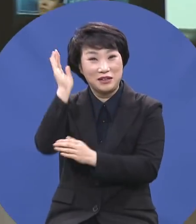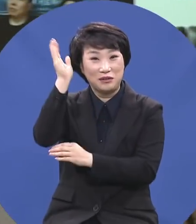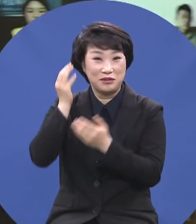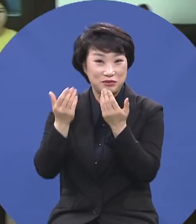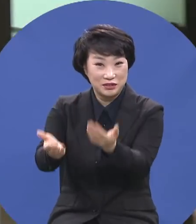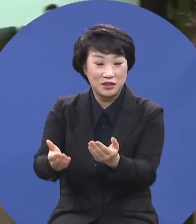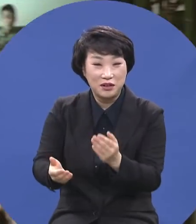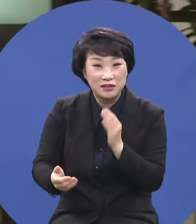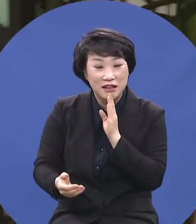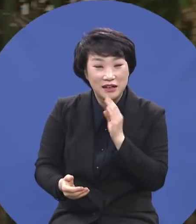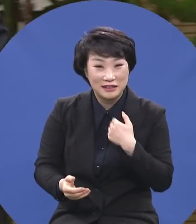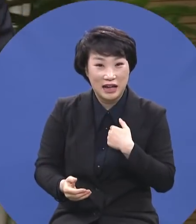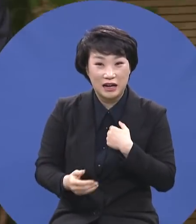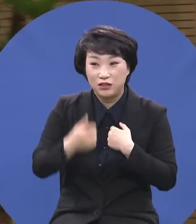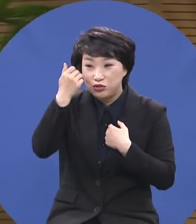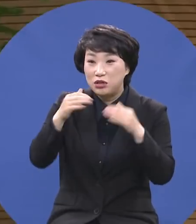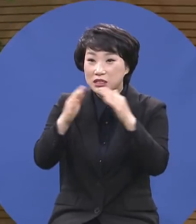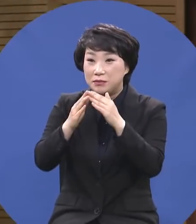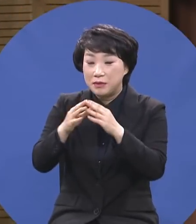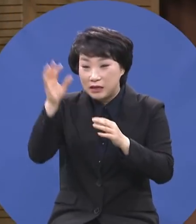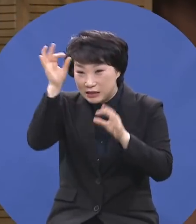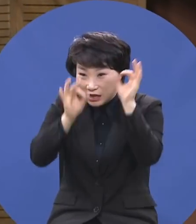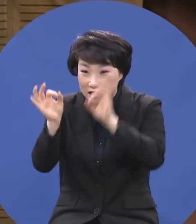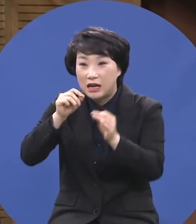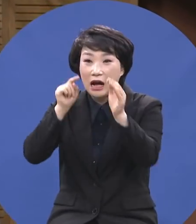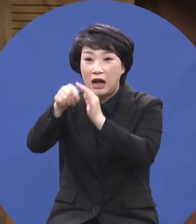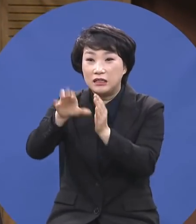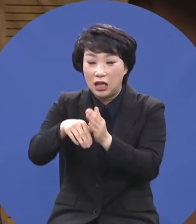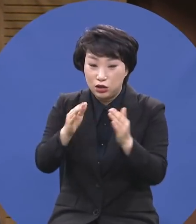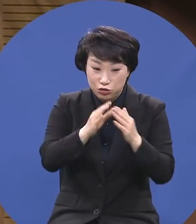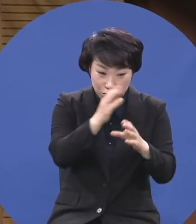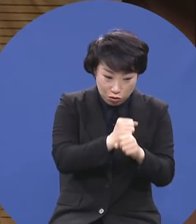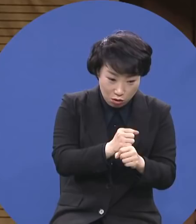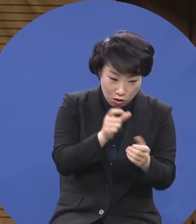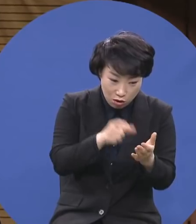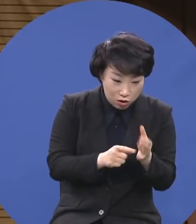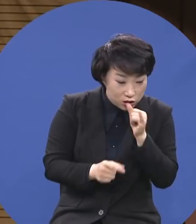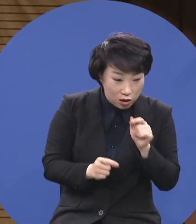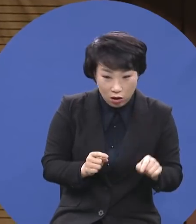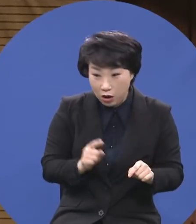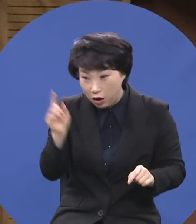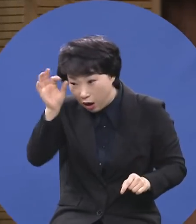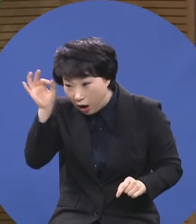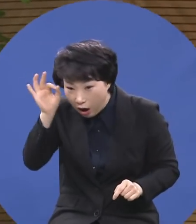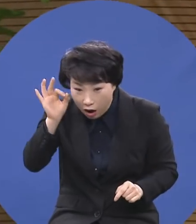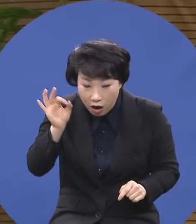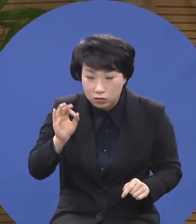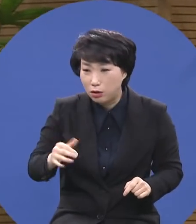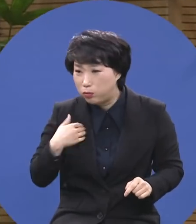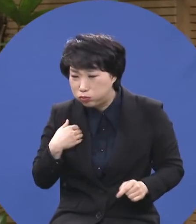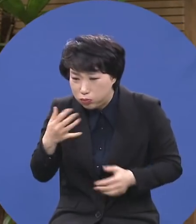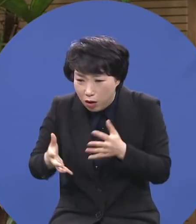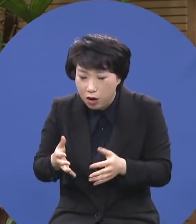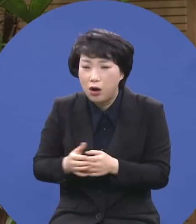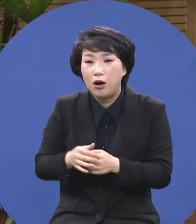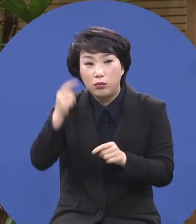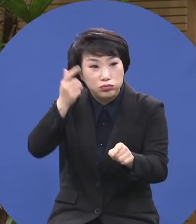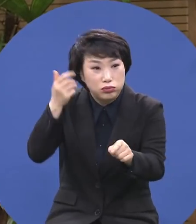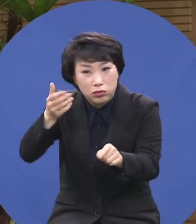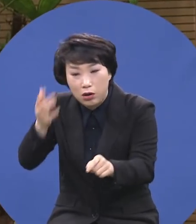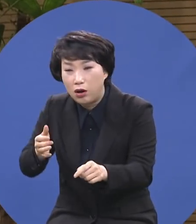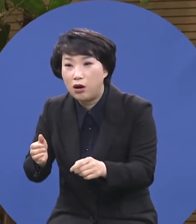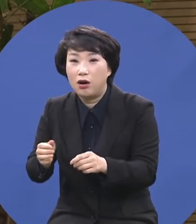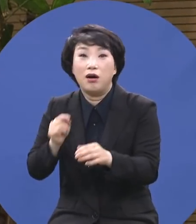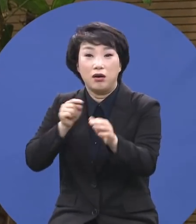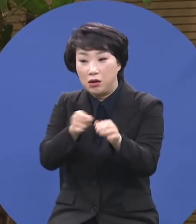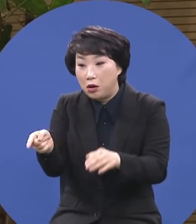집을 찾아가는데 주소를 가지고 아무리 갈라해도 그 집을 모르면 물어보러 갑니다. 한 번만